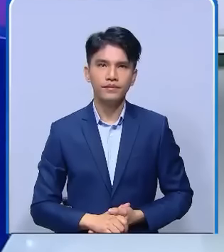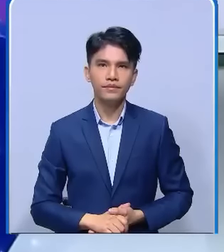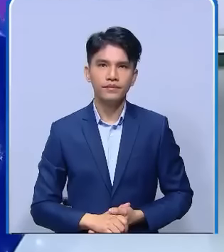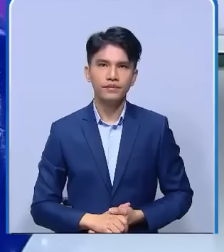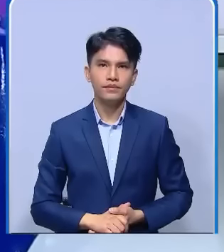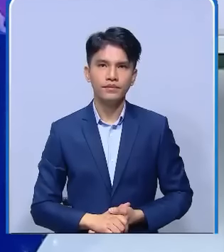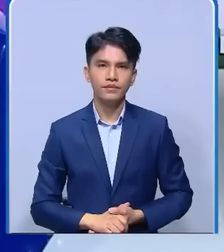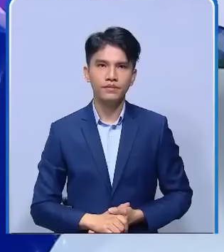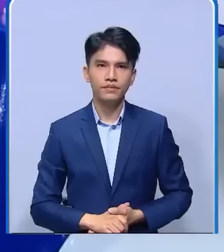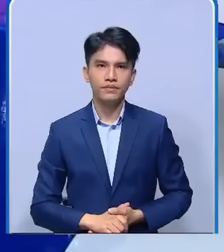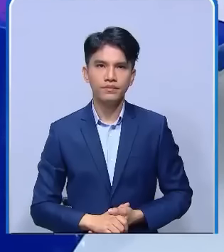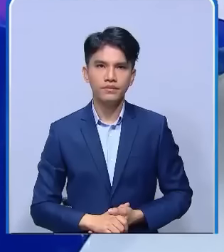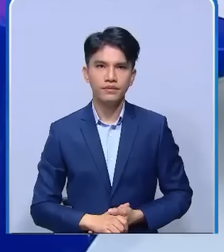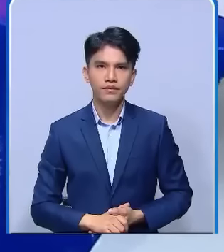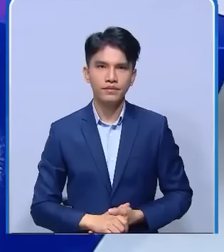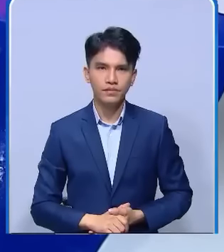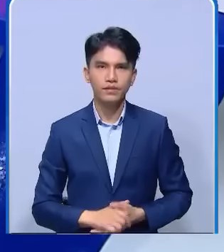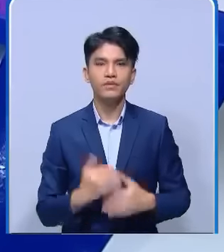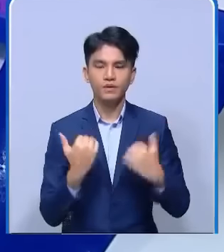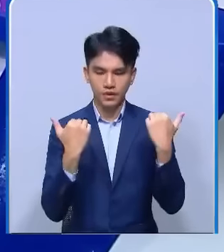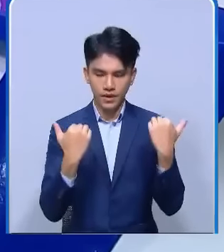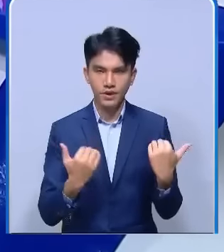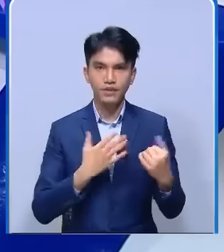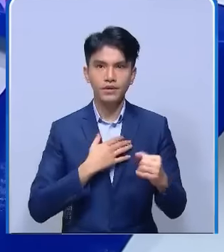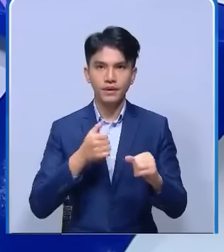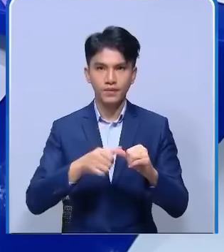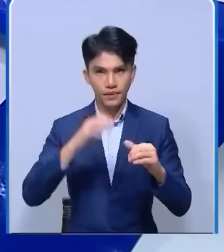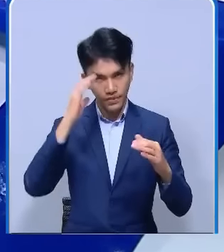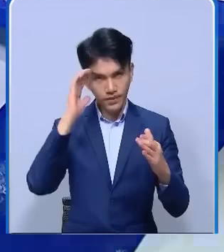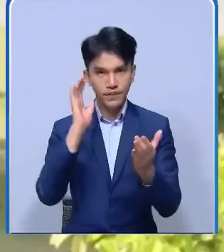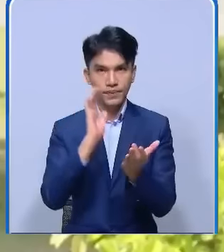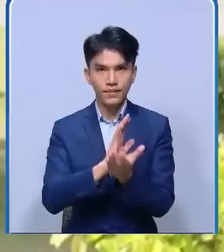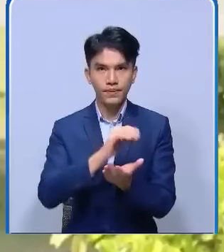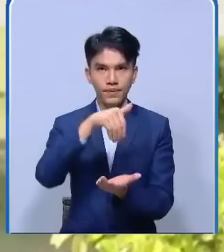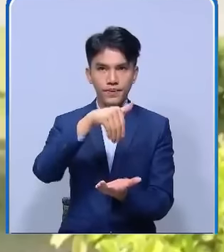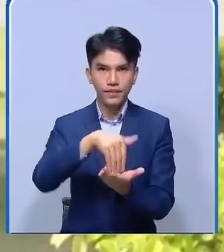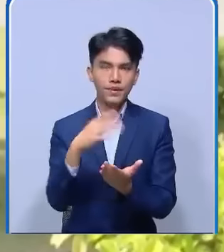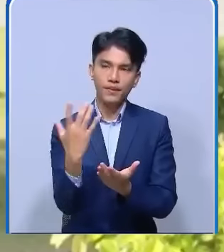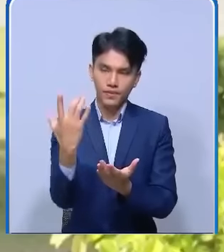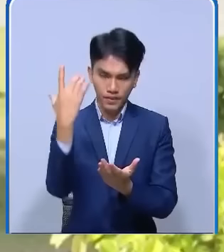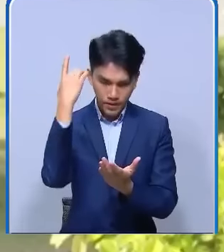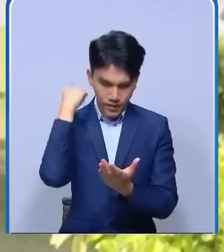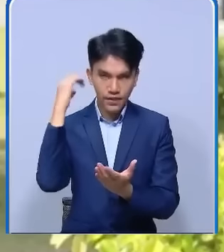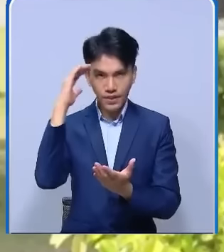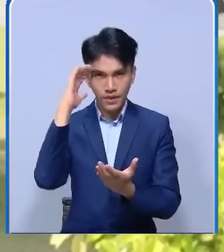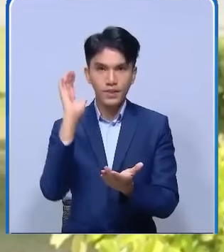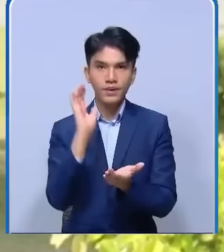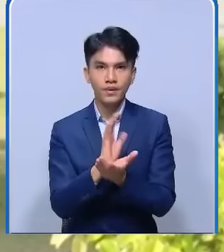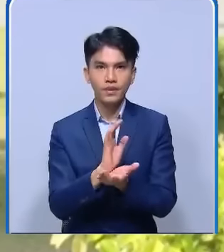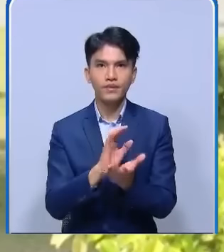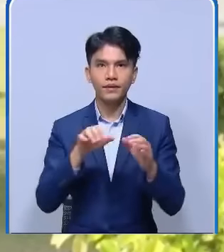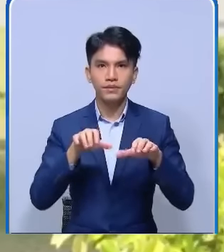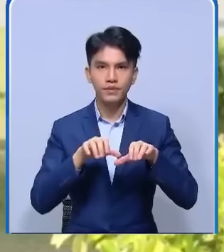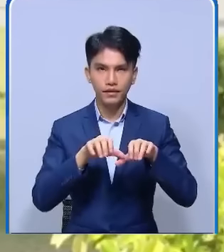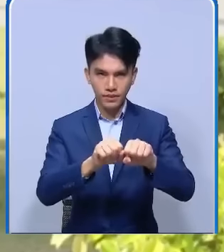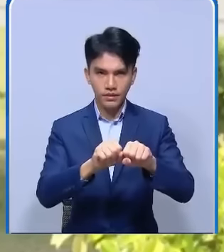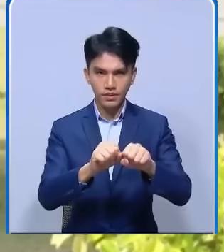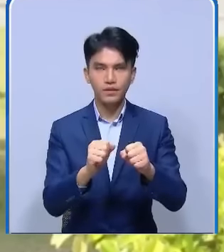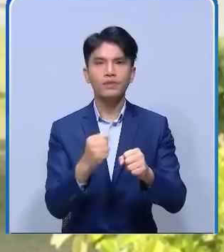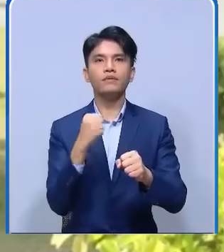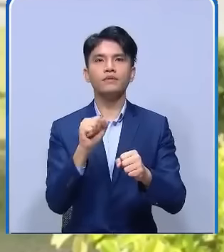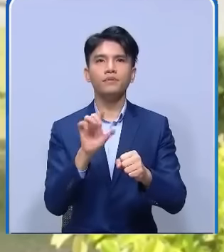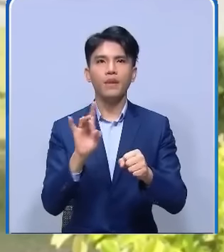ทิพย์ครับ ขณะนี้ที่ฉันอยู่ที่กองบัญชาการตำรวจสอบสวนกลางค่ะที่ซึ่งเมื่อวานนี้นะคะตำรวจได้ไปควบคุมตัว18บอสดีไอ